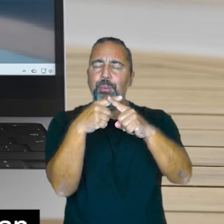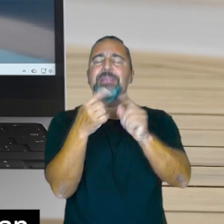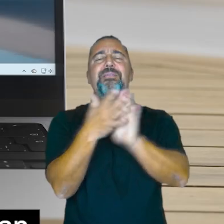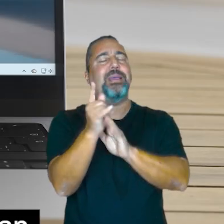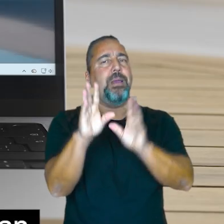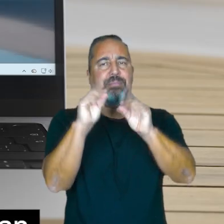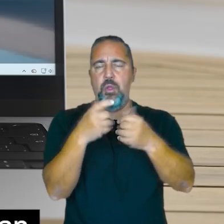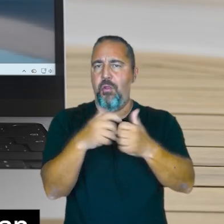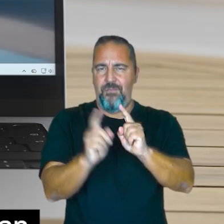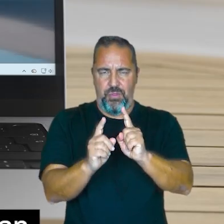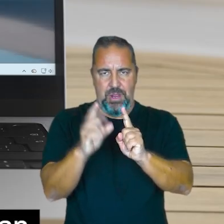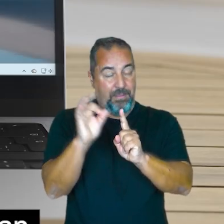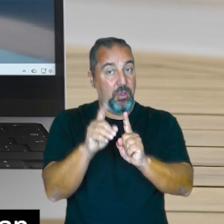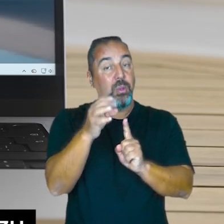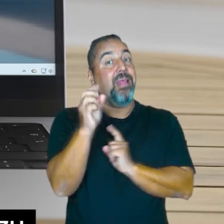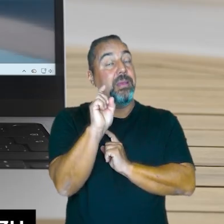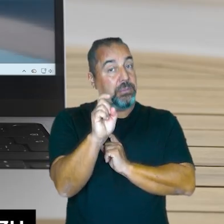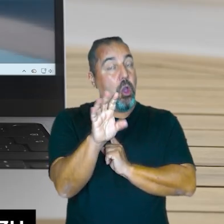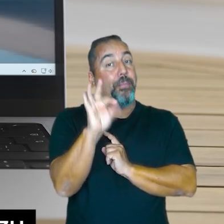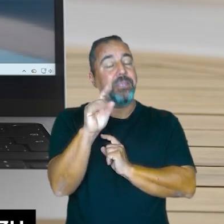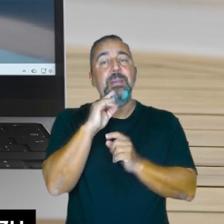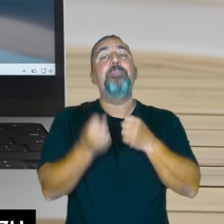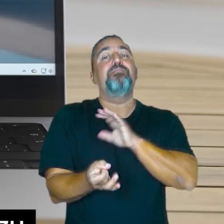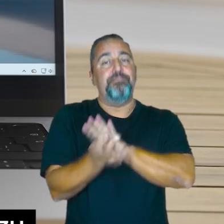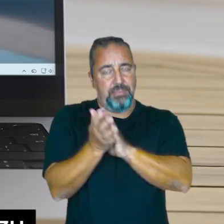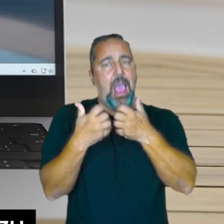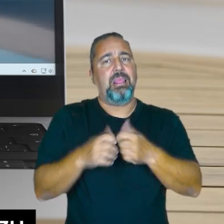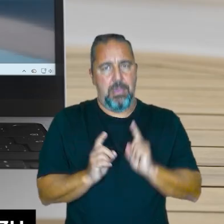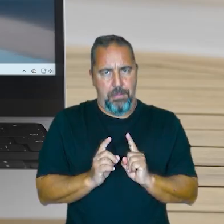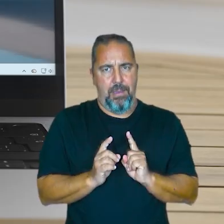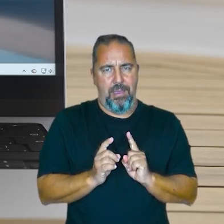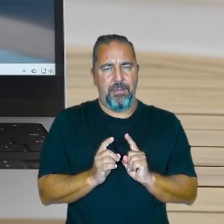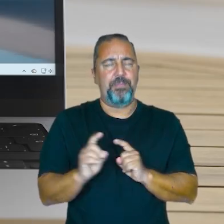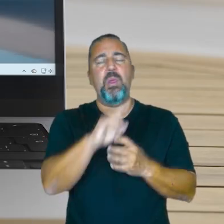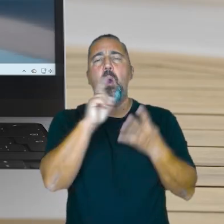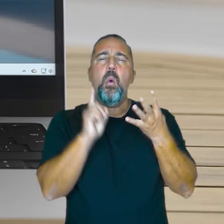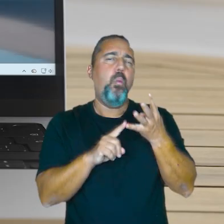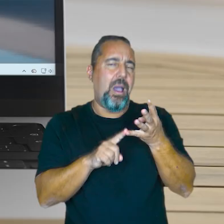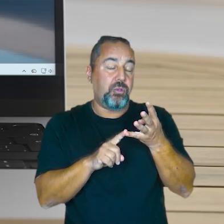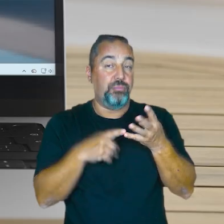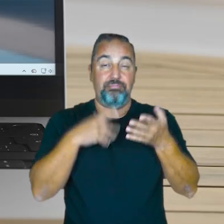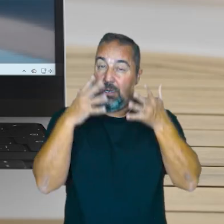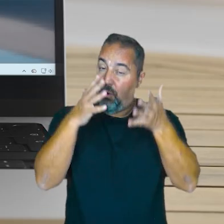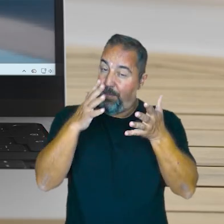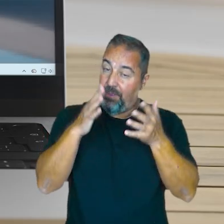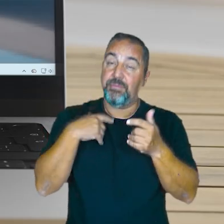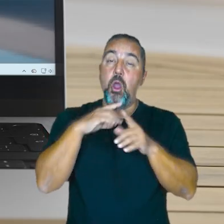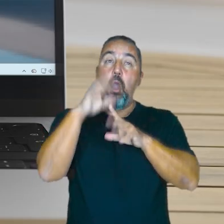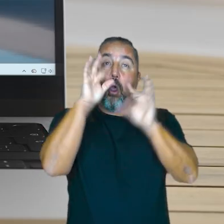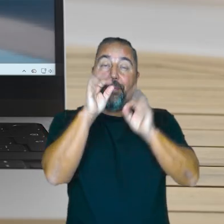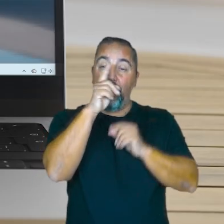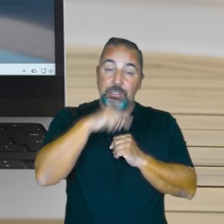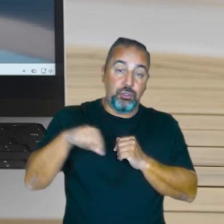desaktibatuta egonez gero. Kasu horretan, aktibatzeko aukera hautatu beharko duzu. Lau, paneleko